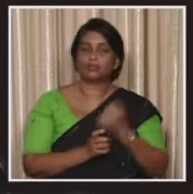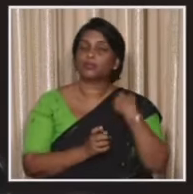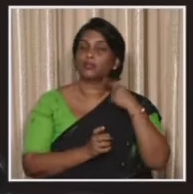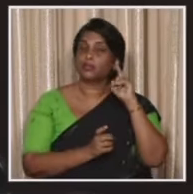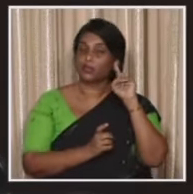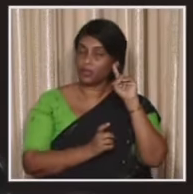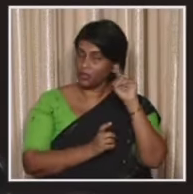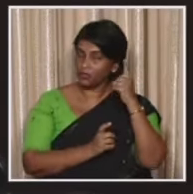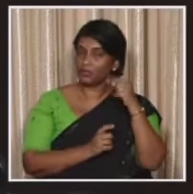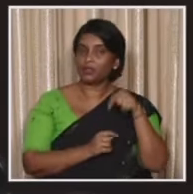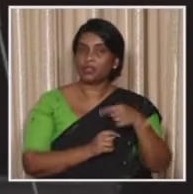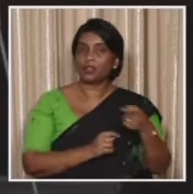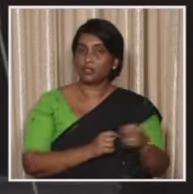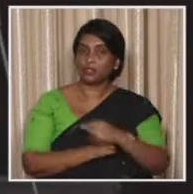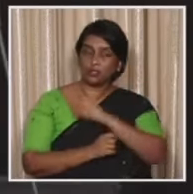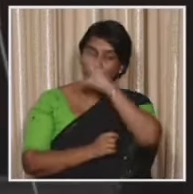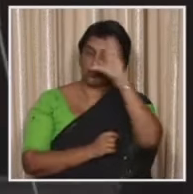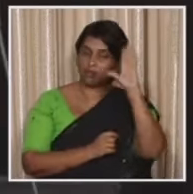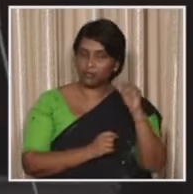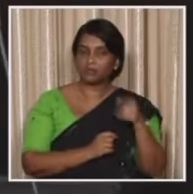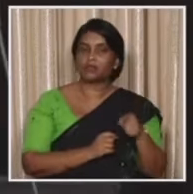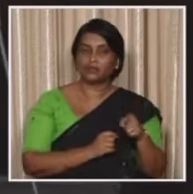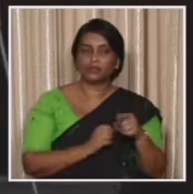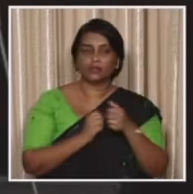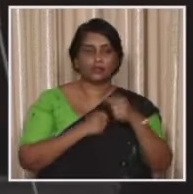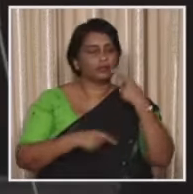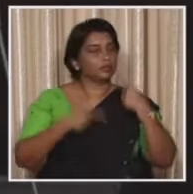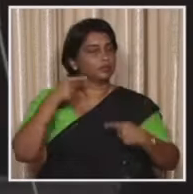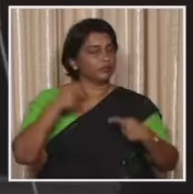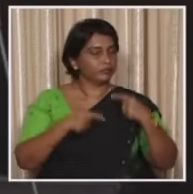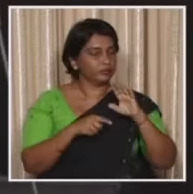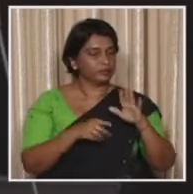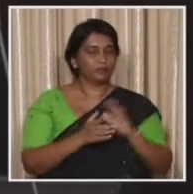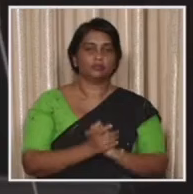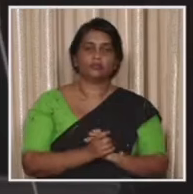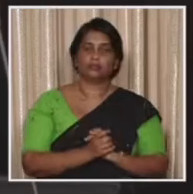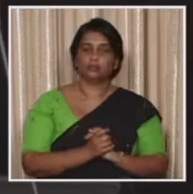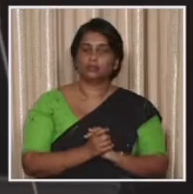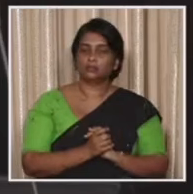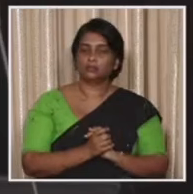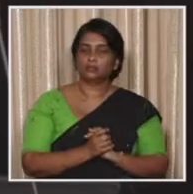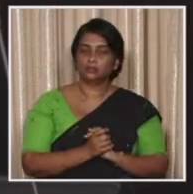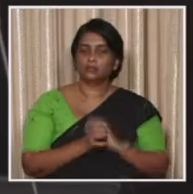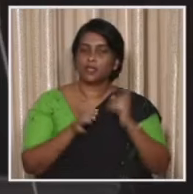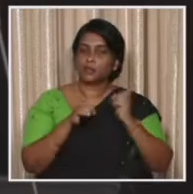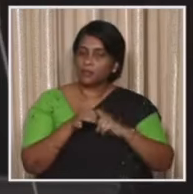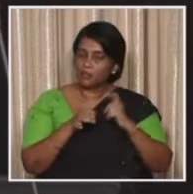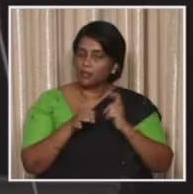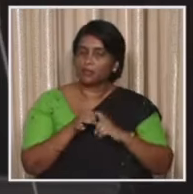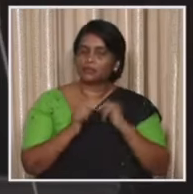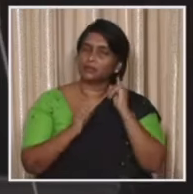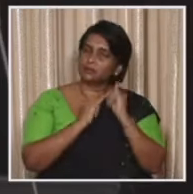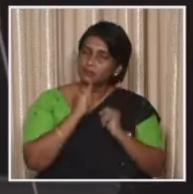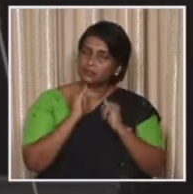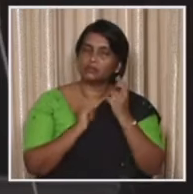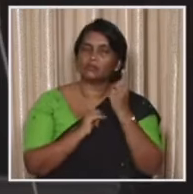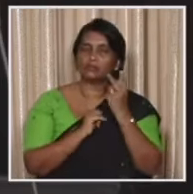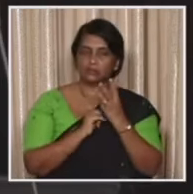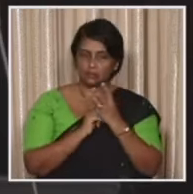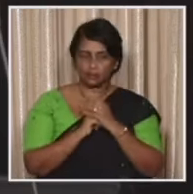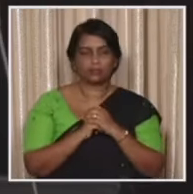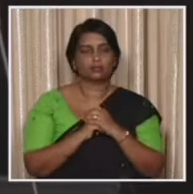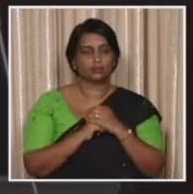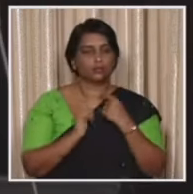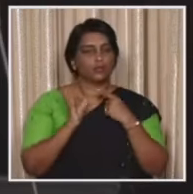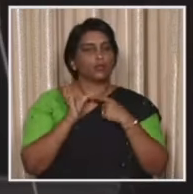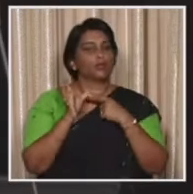ප්‍රථමයෙන්ම අද දවස පුරාවට පැවතුණු විවාදයේදී නැගුණු ප්‍රශ්න කිරීම් සහ චෝදනා කීපයකට